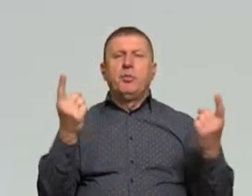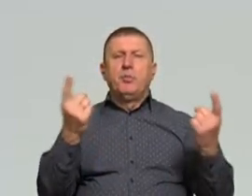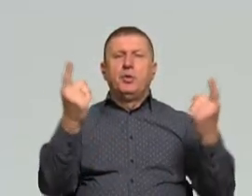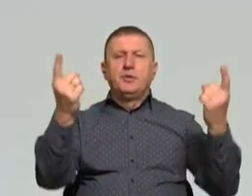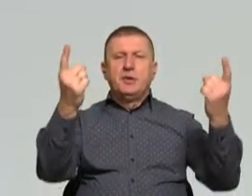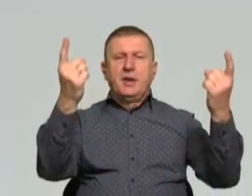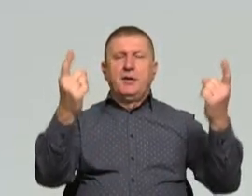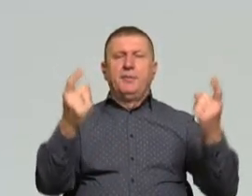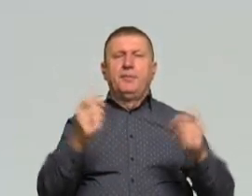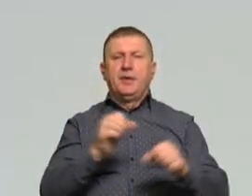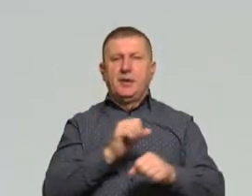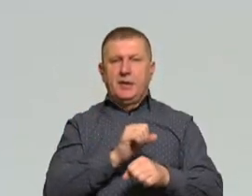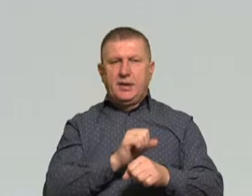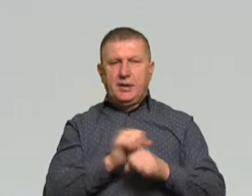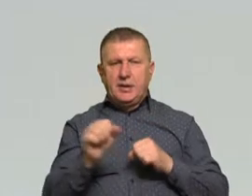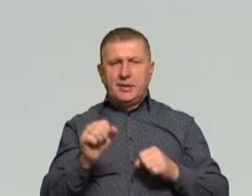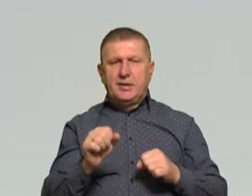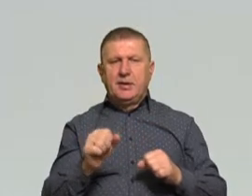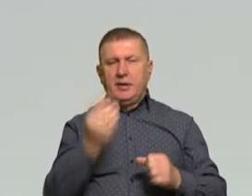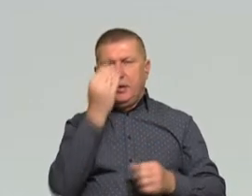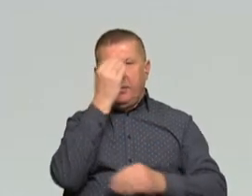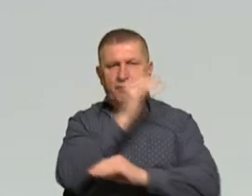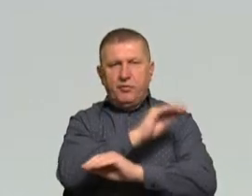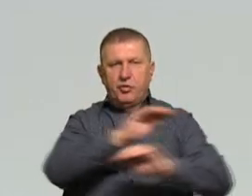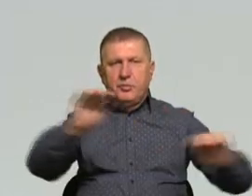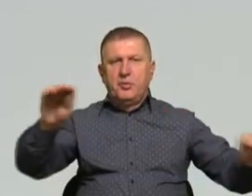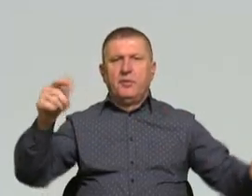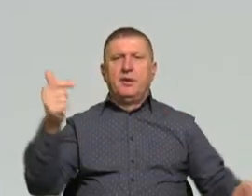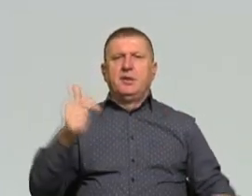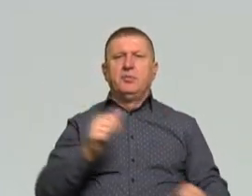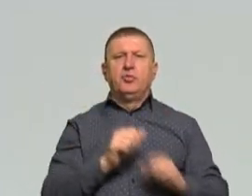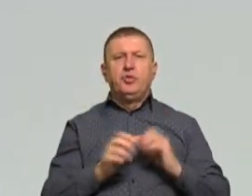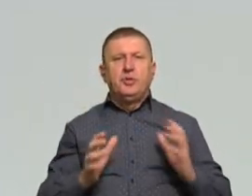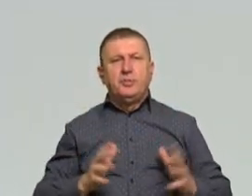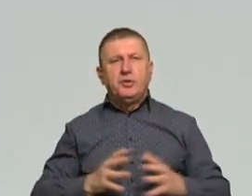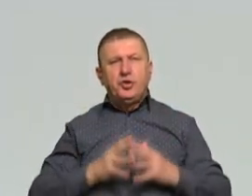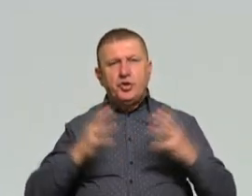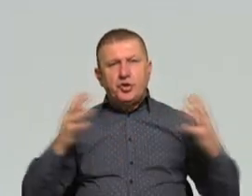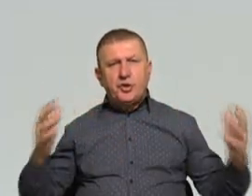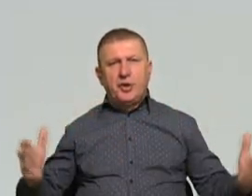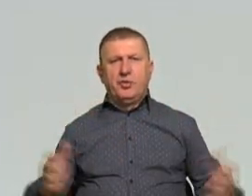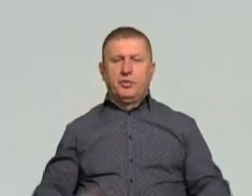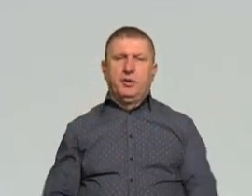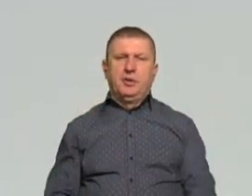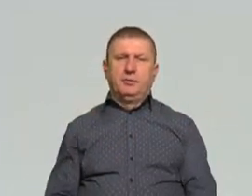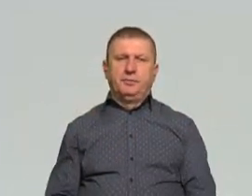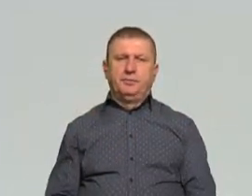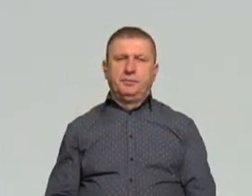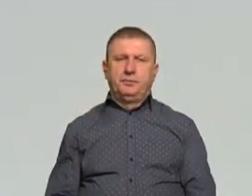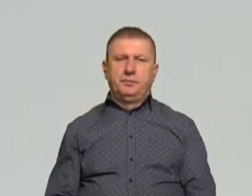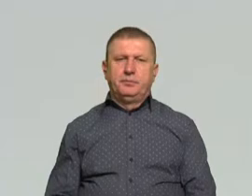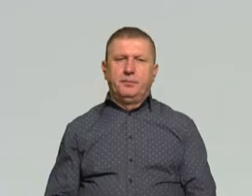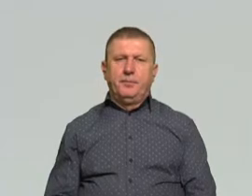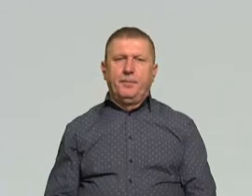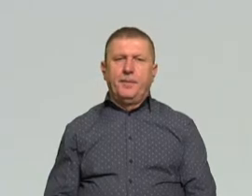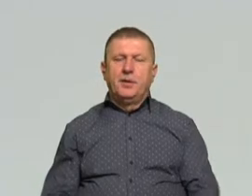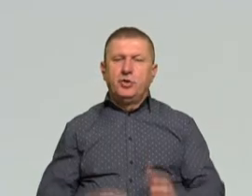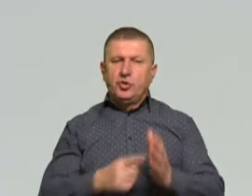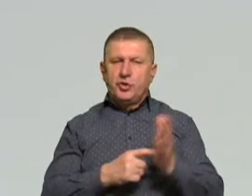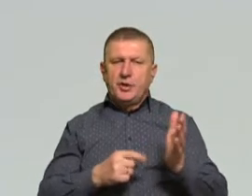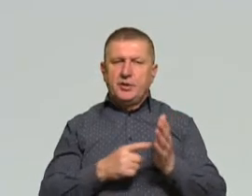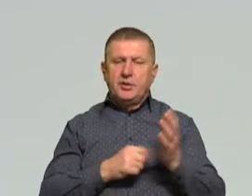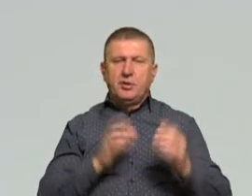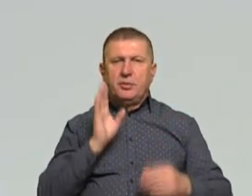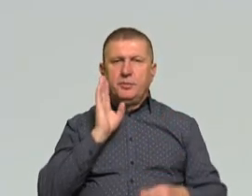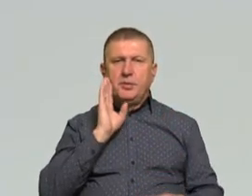społecznych, szersze informowanie, że takie konsultacje w tych oczywiście najważniejszych sprawach się odbywają. Często mieszkańcy nie